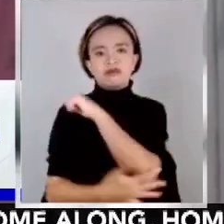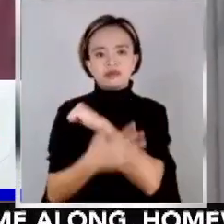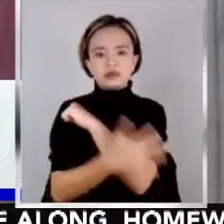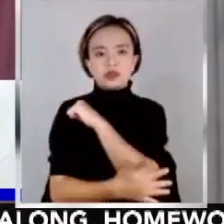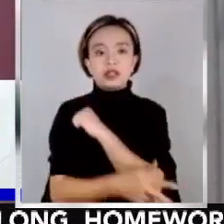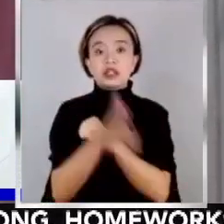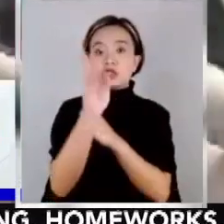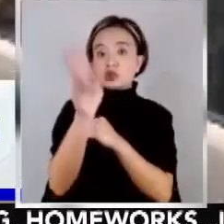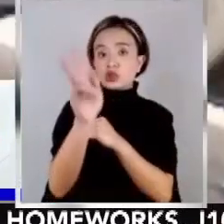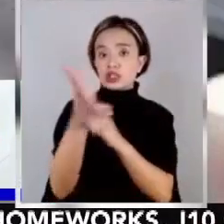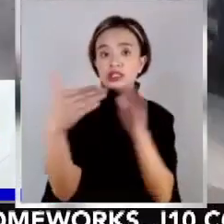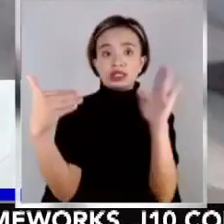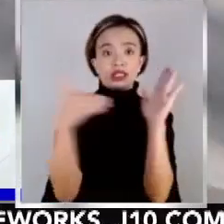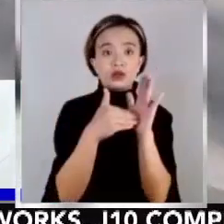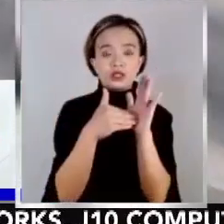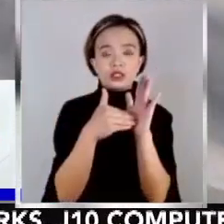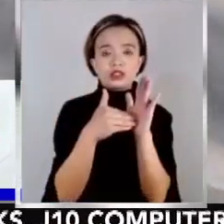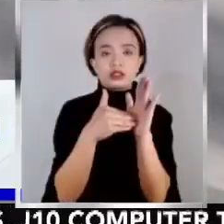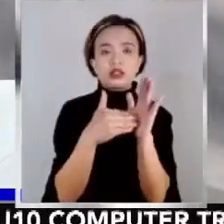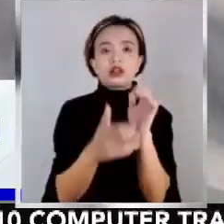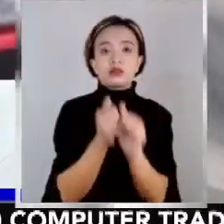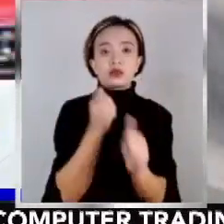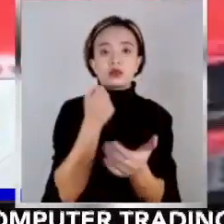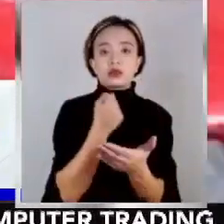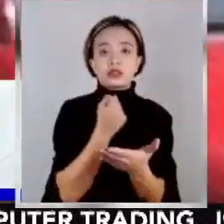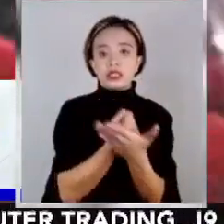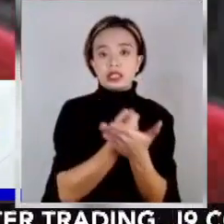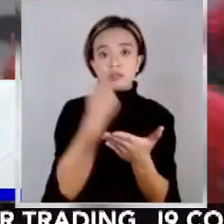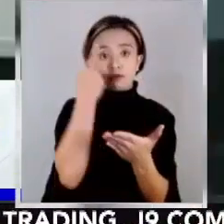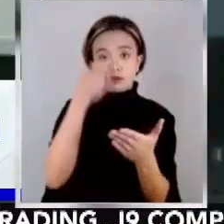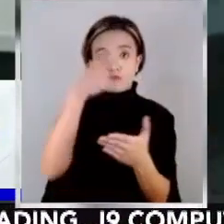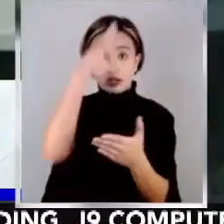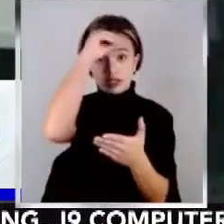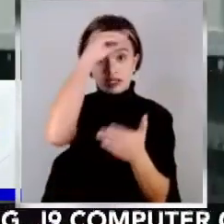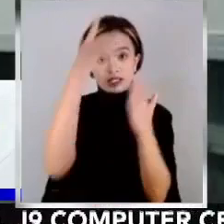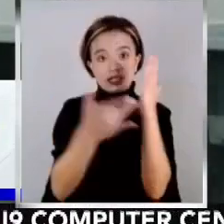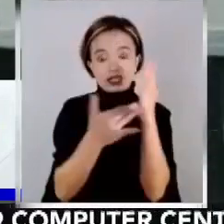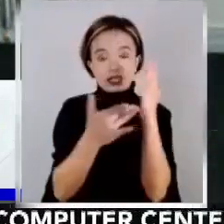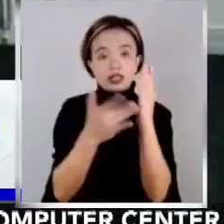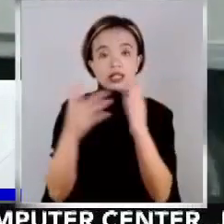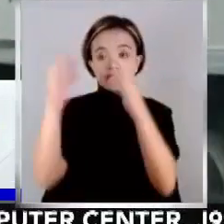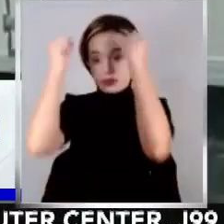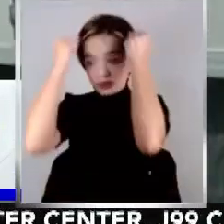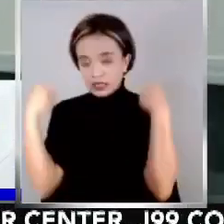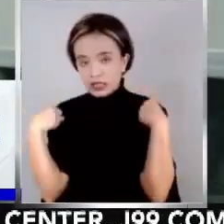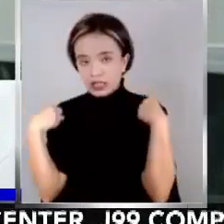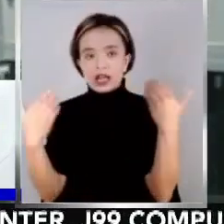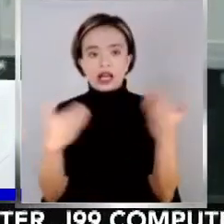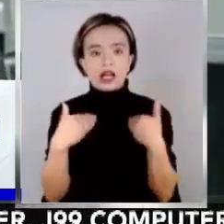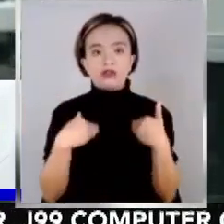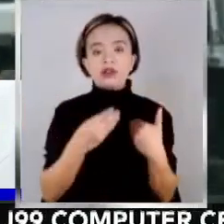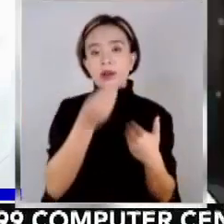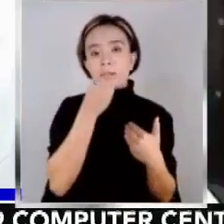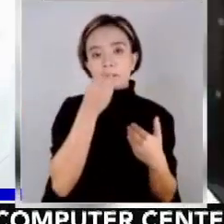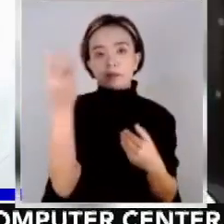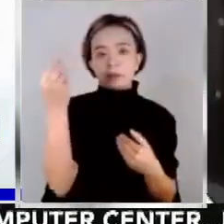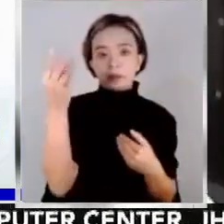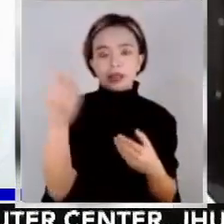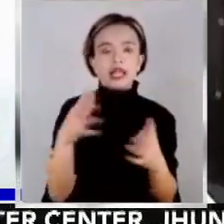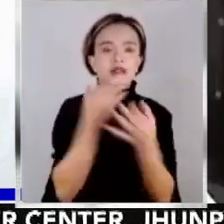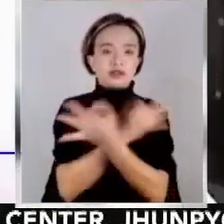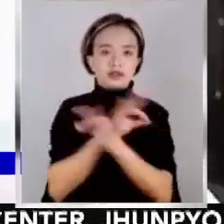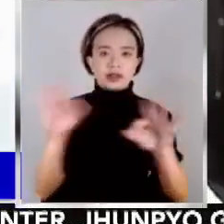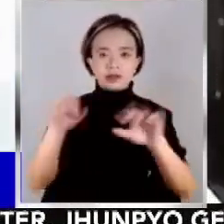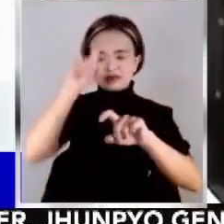ang karaniwang inaalok na sahod para sa mga nail technician sa Middle East, meron pang meal allowance at libreng matitirhan.